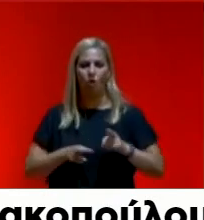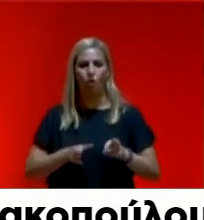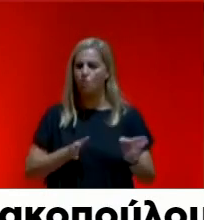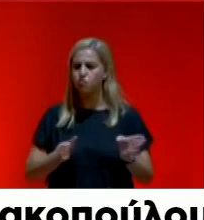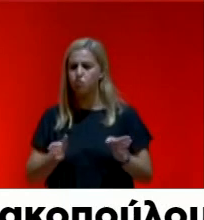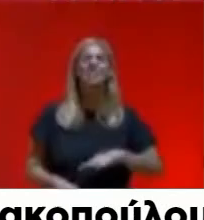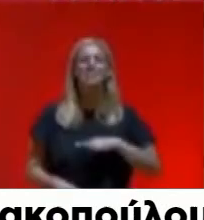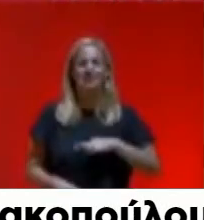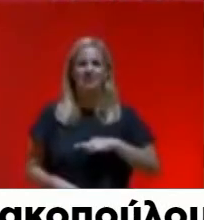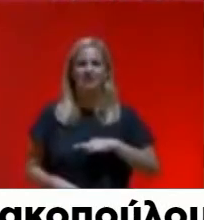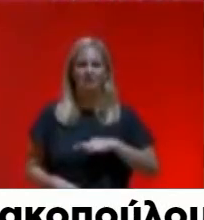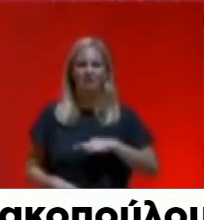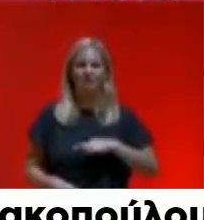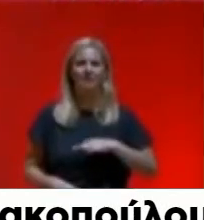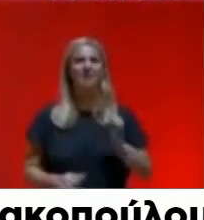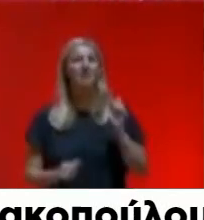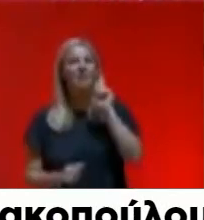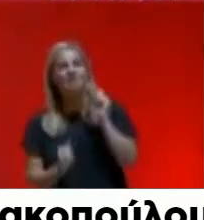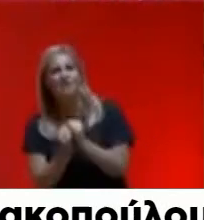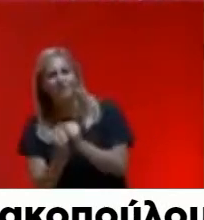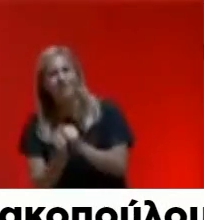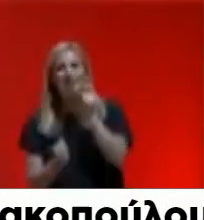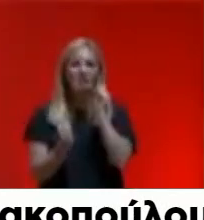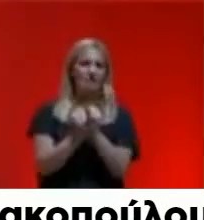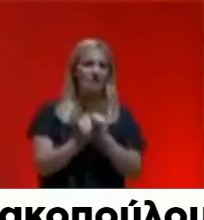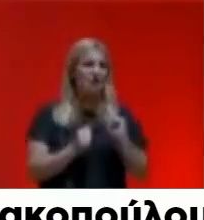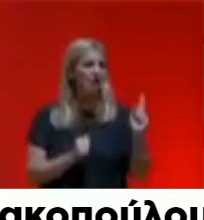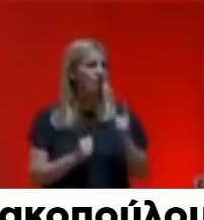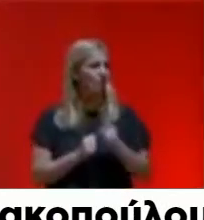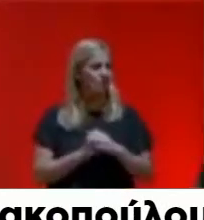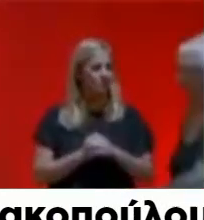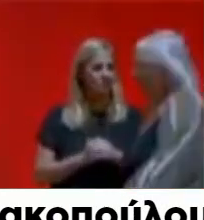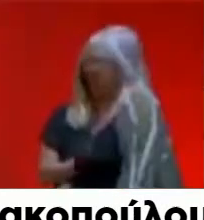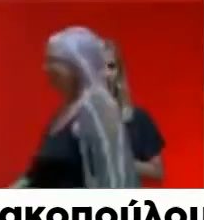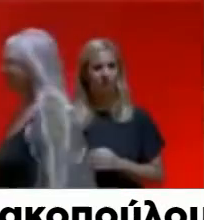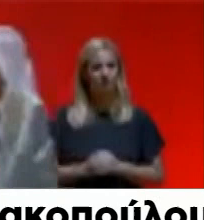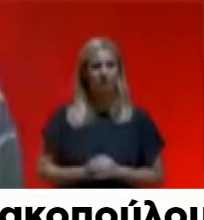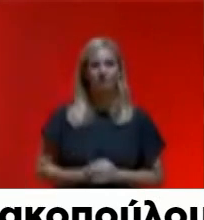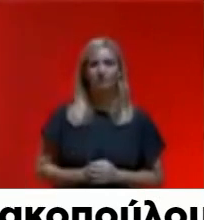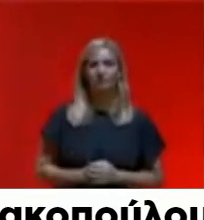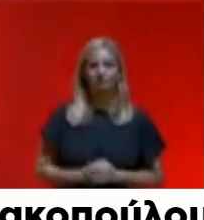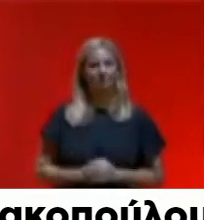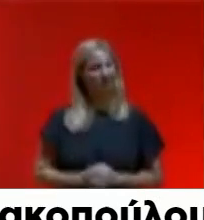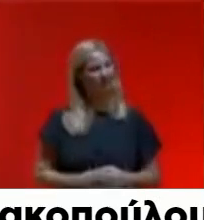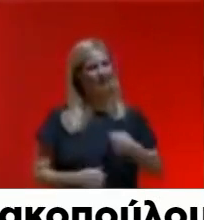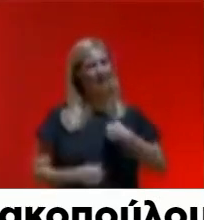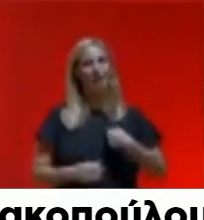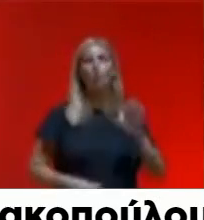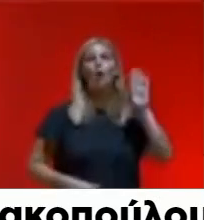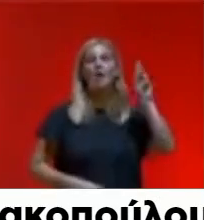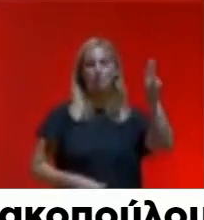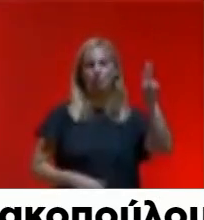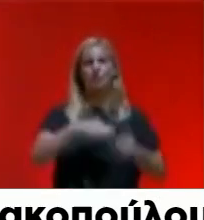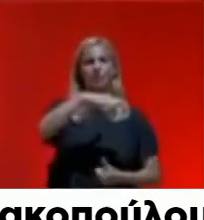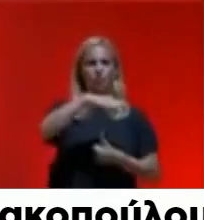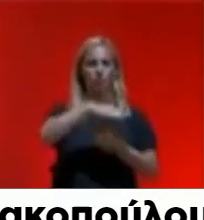ημέρες. Κοιτάξτε, εμείς έχουμε δημοκρατικές διαδικασίες. Με αυτή την έννοια καλωσορίσαμε και την υποψηφιότητα του Στέφανου